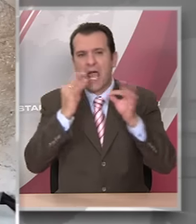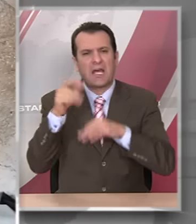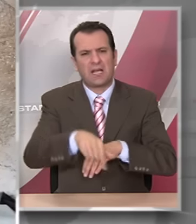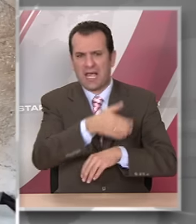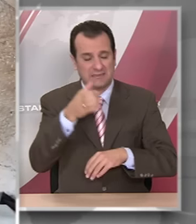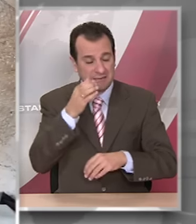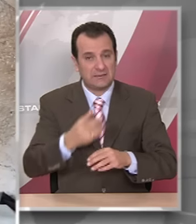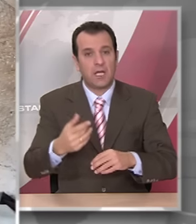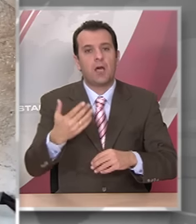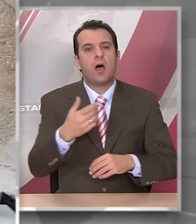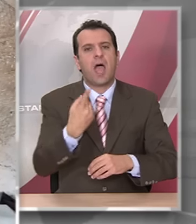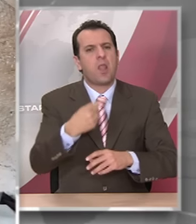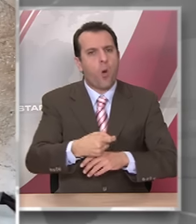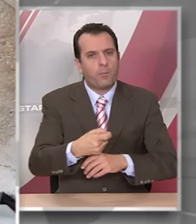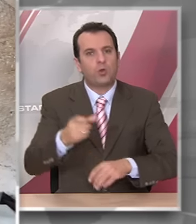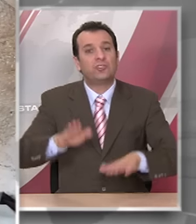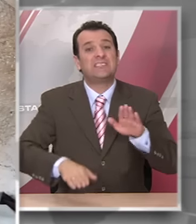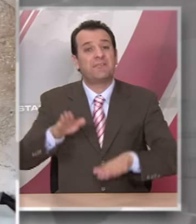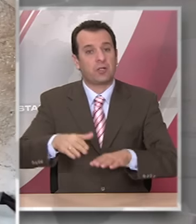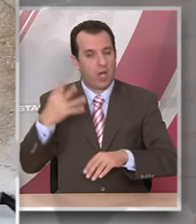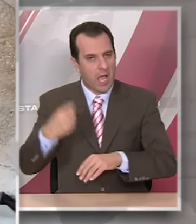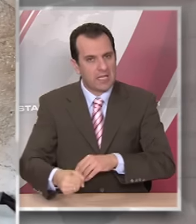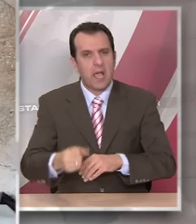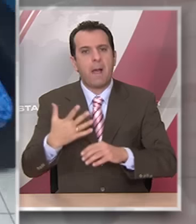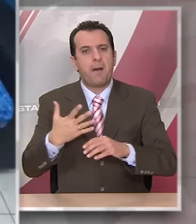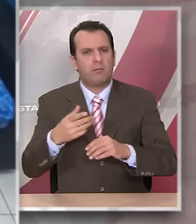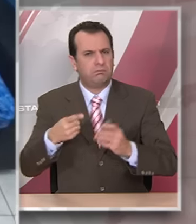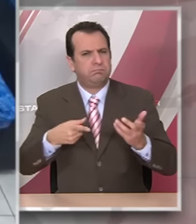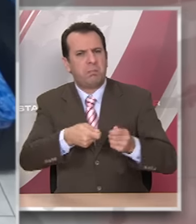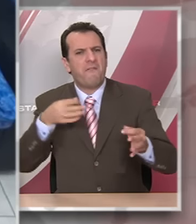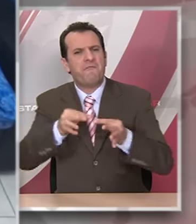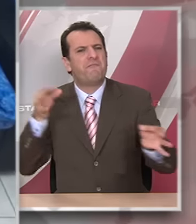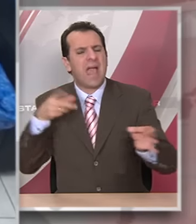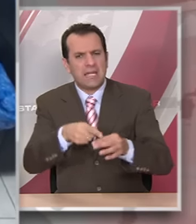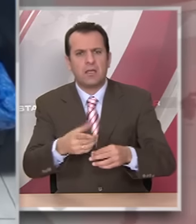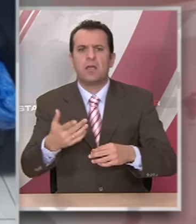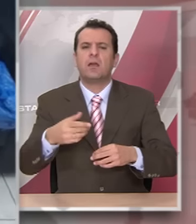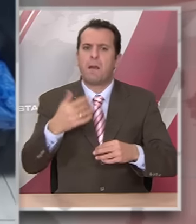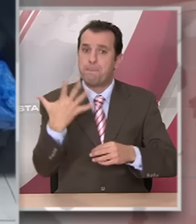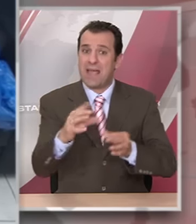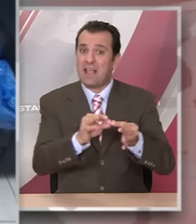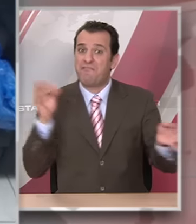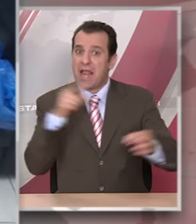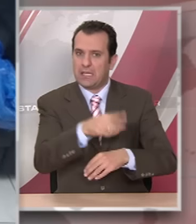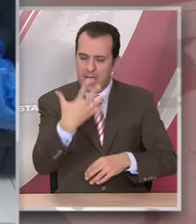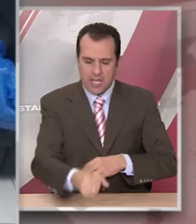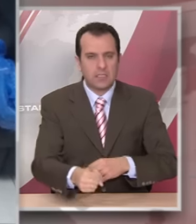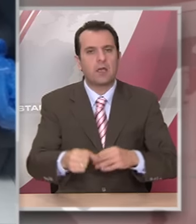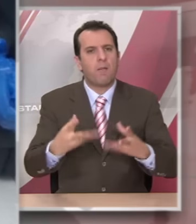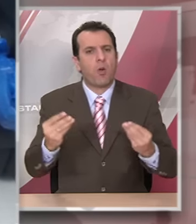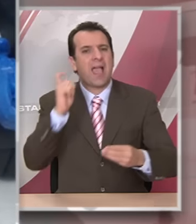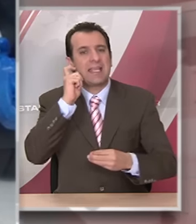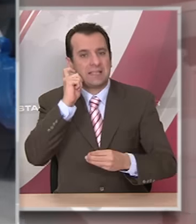ένα περίστροφο, 2 ζυγαριές ακριβίας, μία βαλίστρα και 5 βέλη και πολλά κινητά τηλέφωνα. Ενώ να πούμε, Ράνια, ότι ένας από τους 4 ληφθέντες προσπάθησε